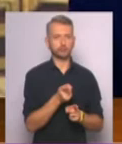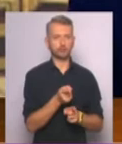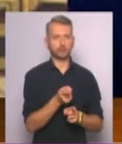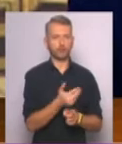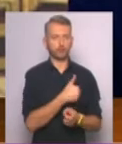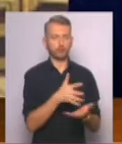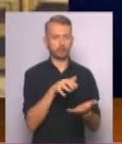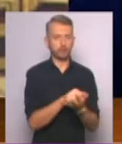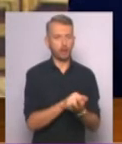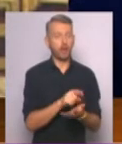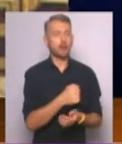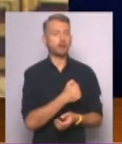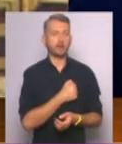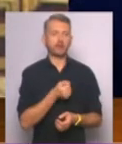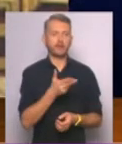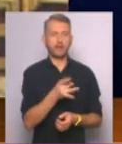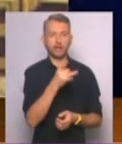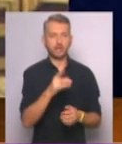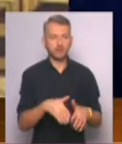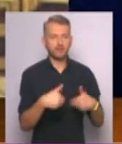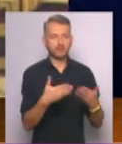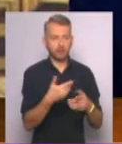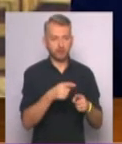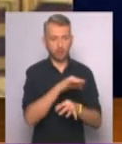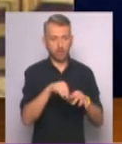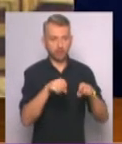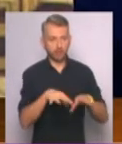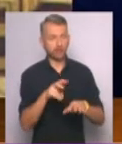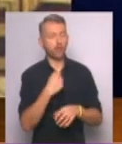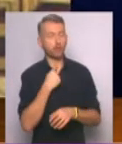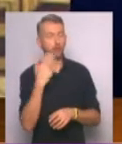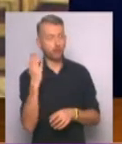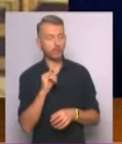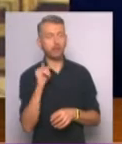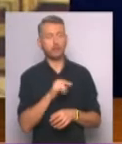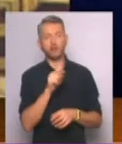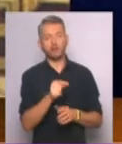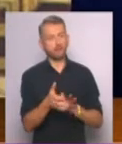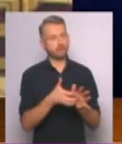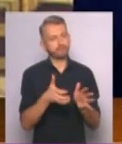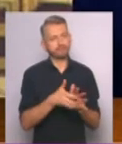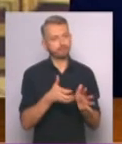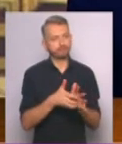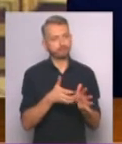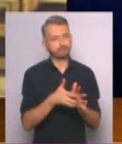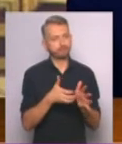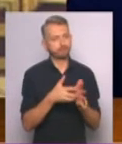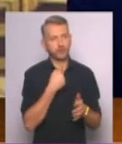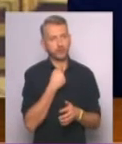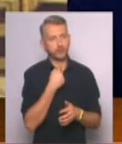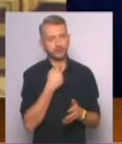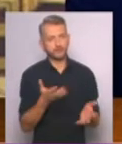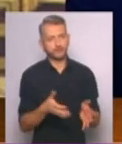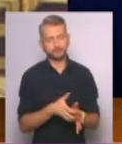на жаль, уже декілька разів ставилося проєкт рішення на голосування, і він не набирає необхідної кількості